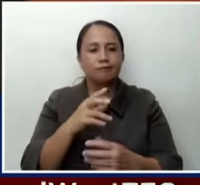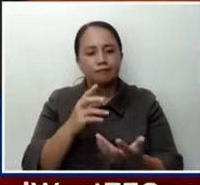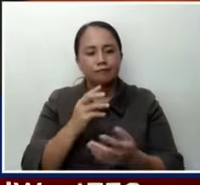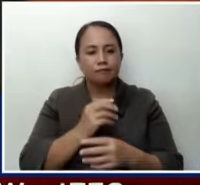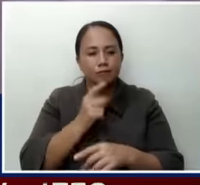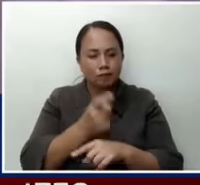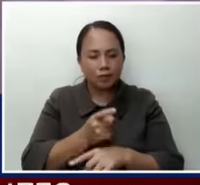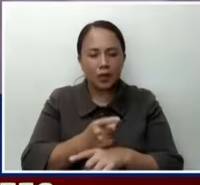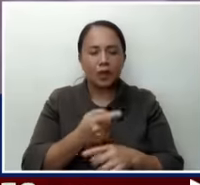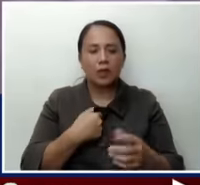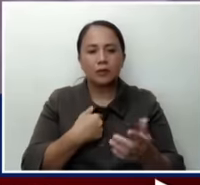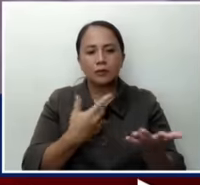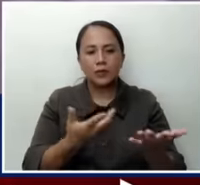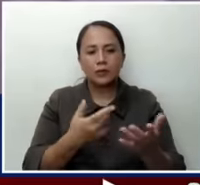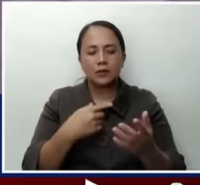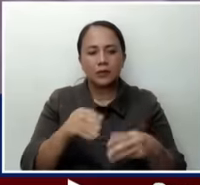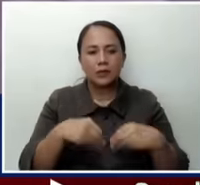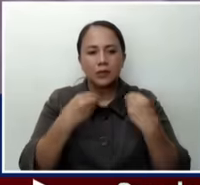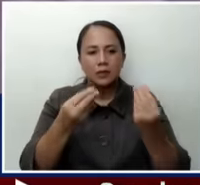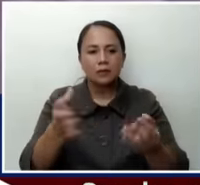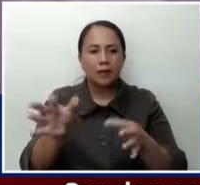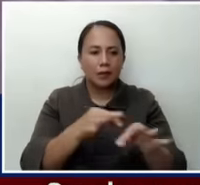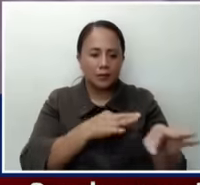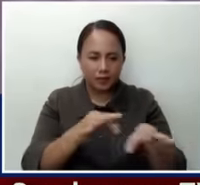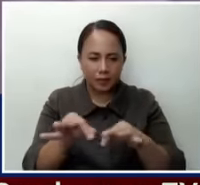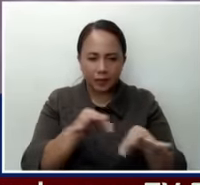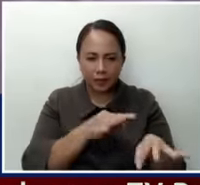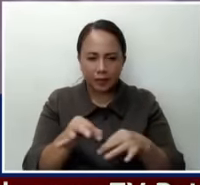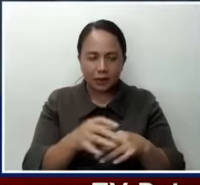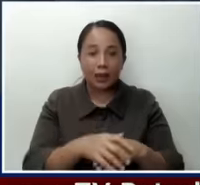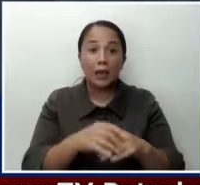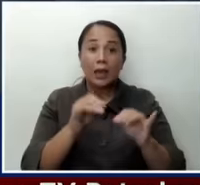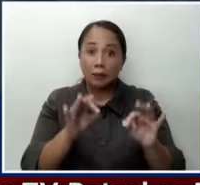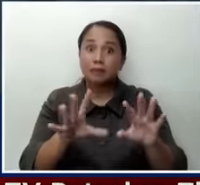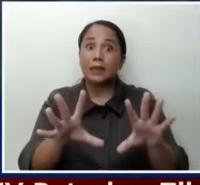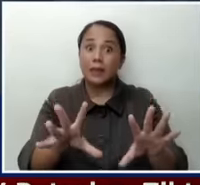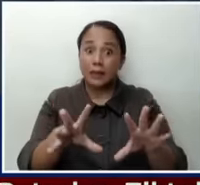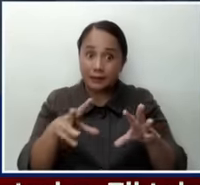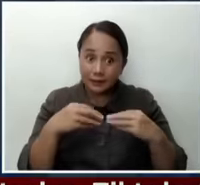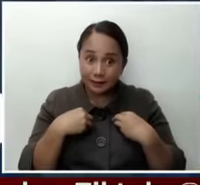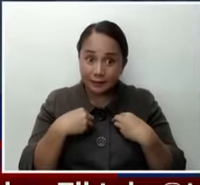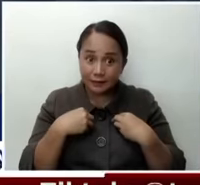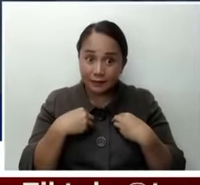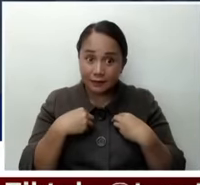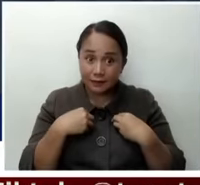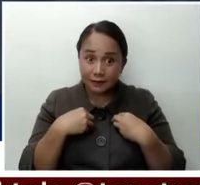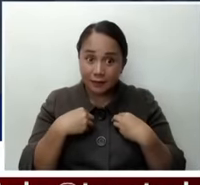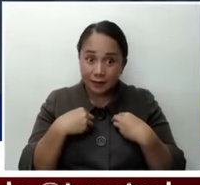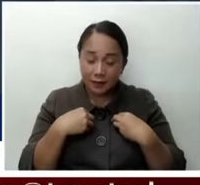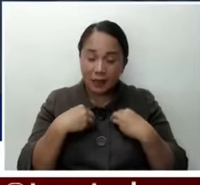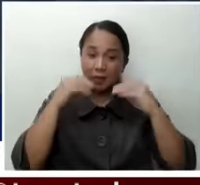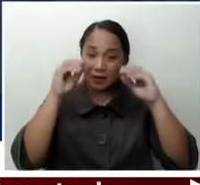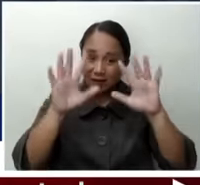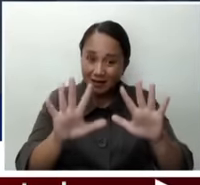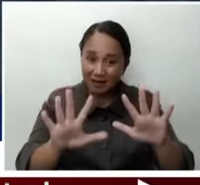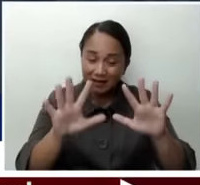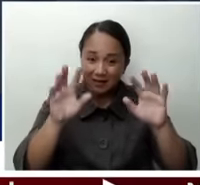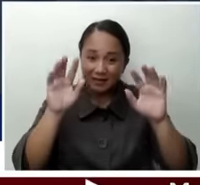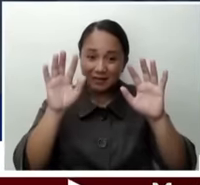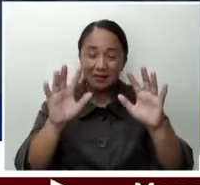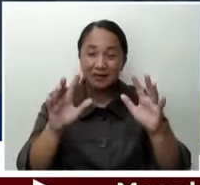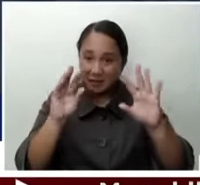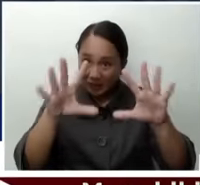kapalaran ni Kibuloy sa ibibigay niyang paliwanag. Kung katanggap-tanggap, by some miracle,